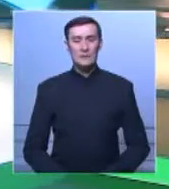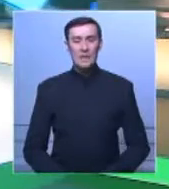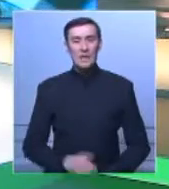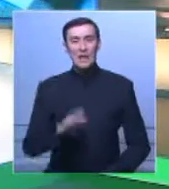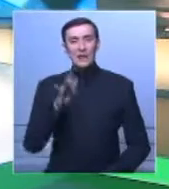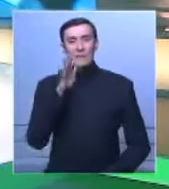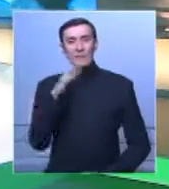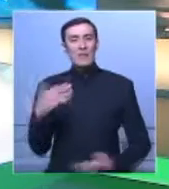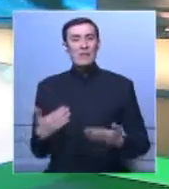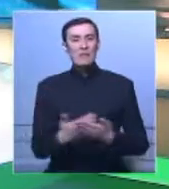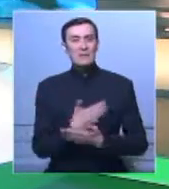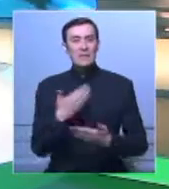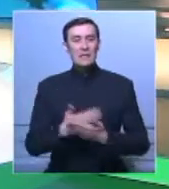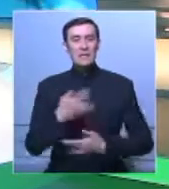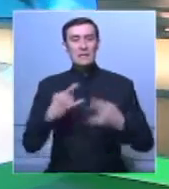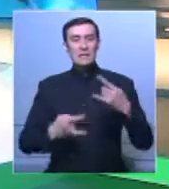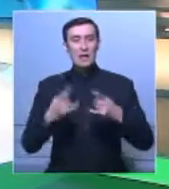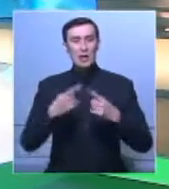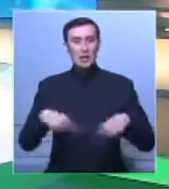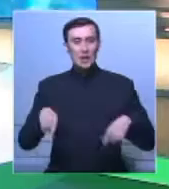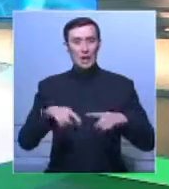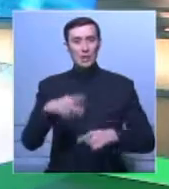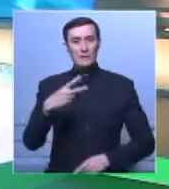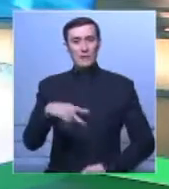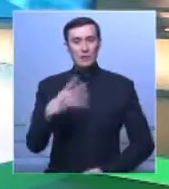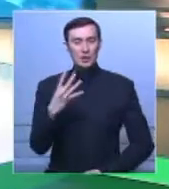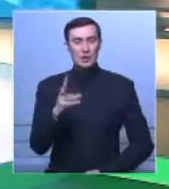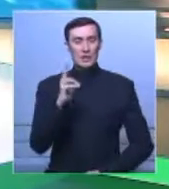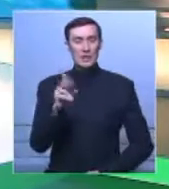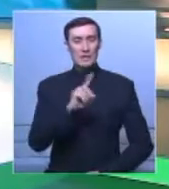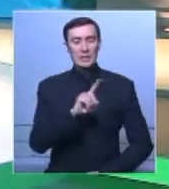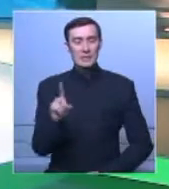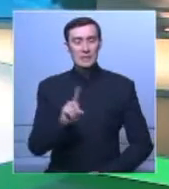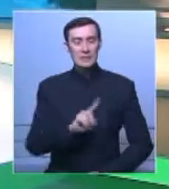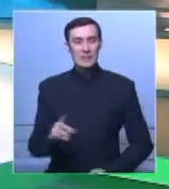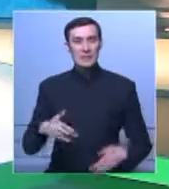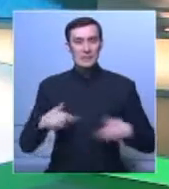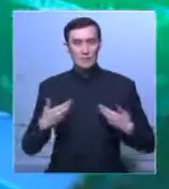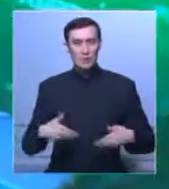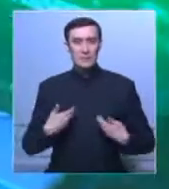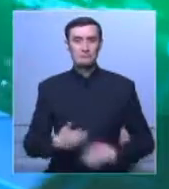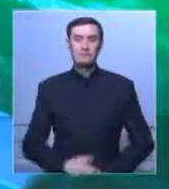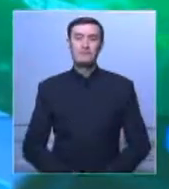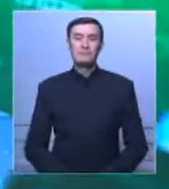Время новостей на канале 24KZ. С вами Арстан Балтин и Хасан Исраилов.